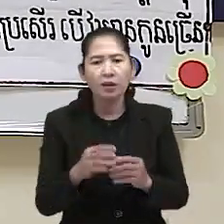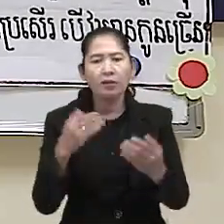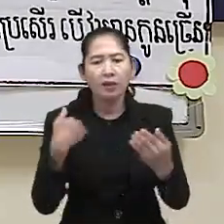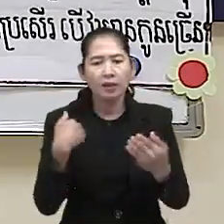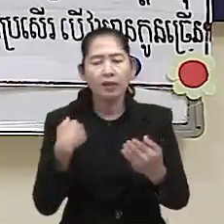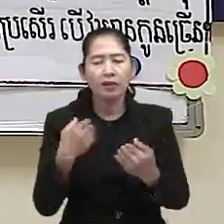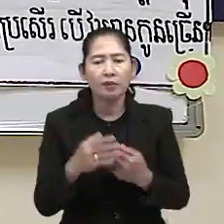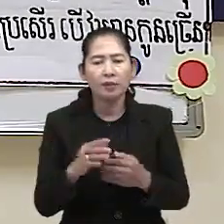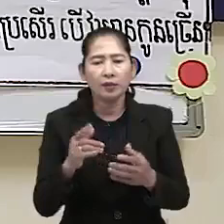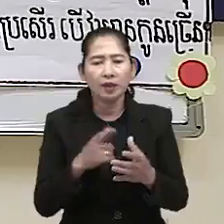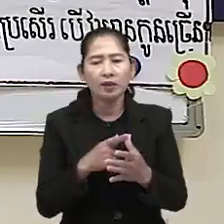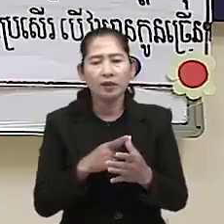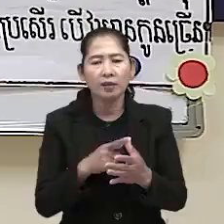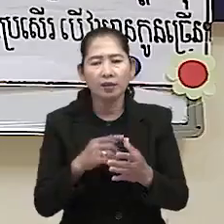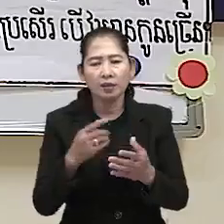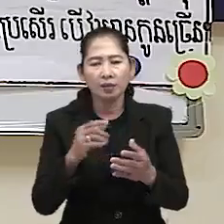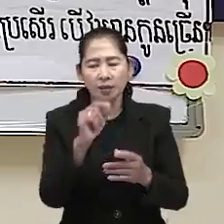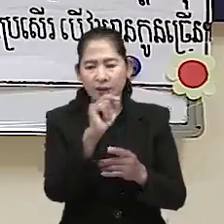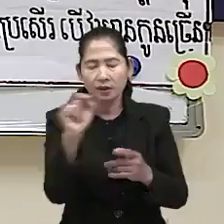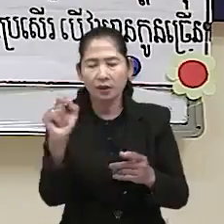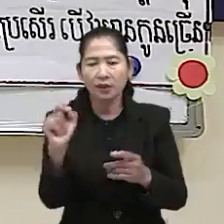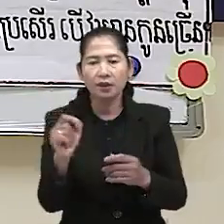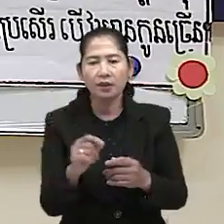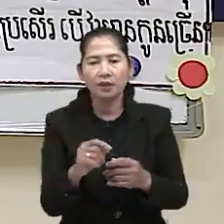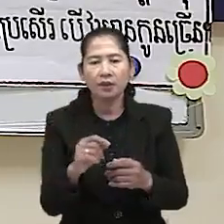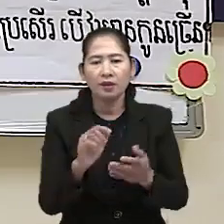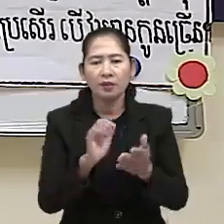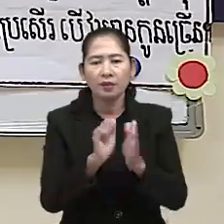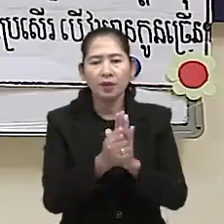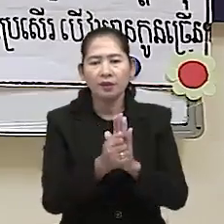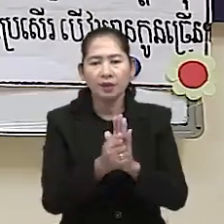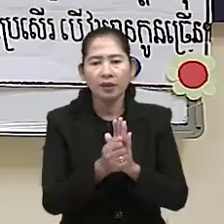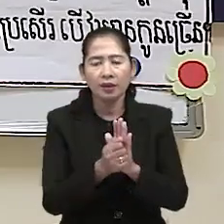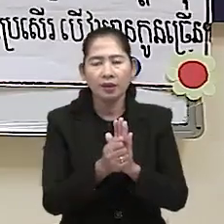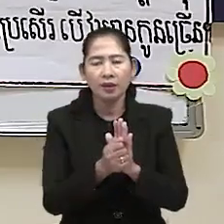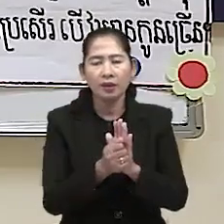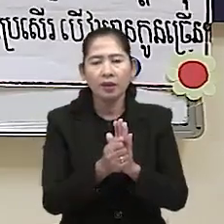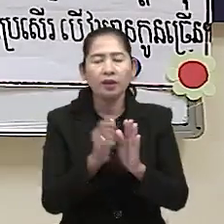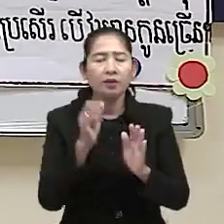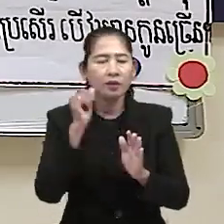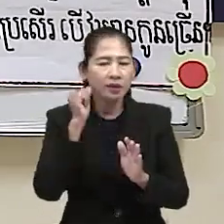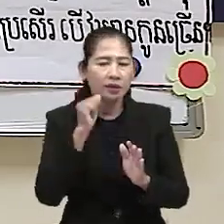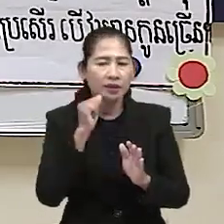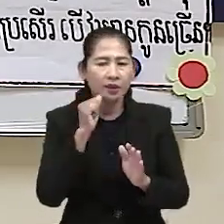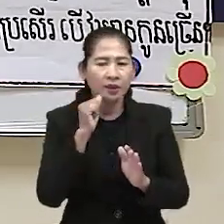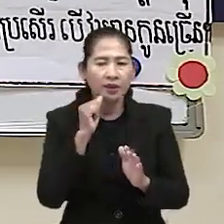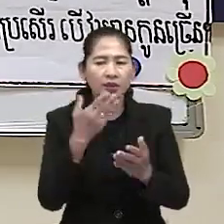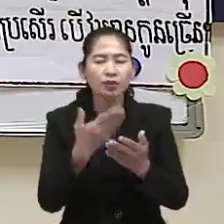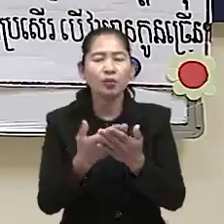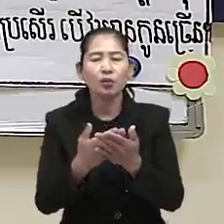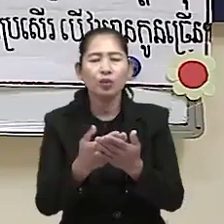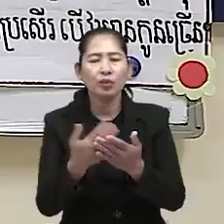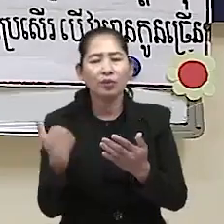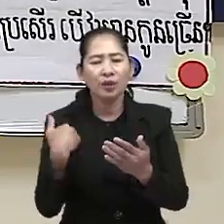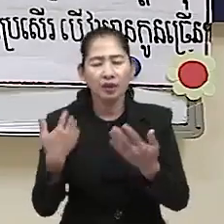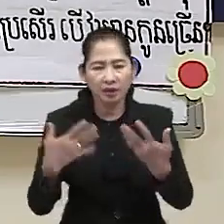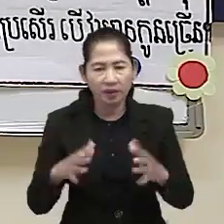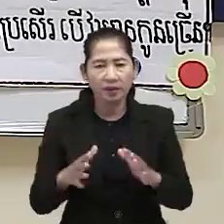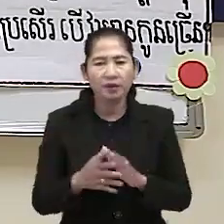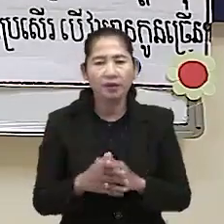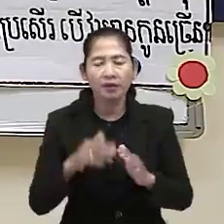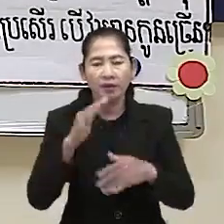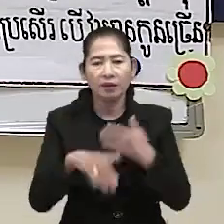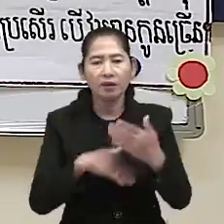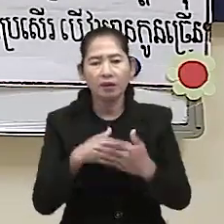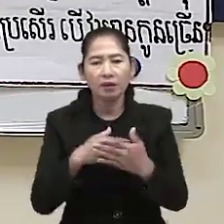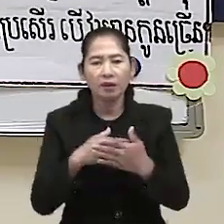អស់ហើយផ្ដើមកូនផ្ទៀងមើលសំណេររបស់កូនវិញថាមានពេលវេលាទេមានសត្វញីឈ្មោះទេហើយឈ្មោះអាយុអីមានអស់ហើយនៅទាំងអ